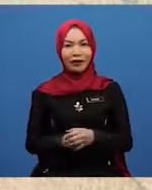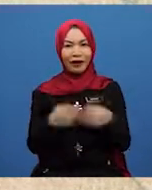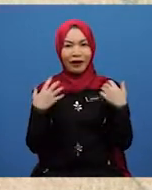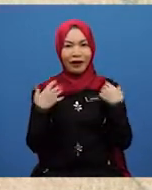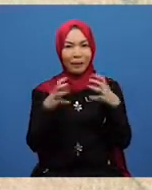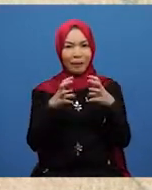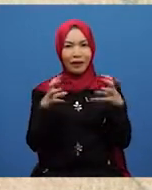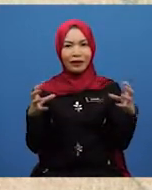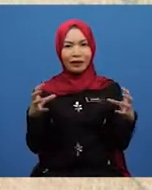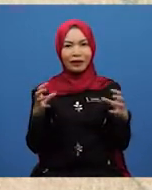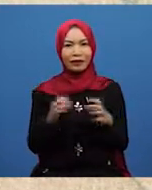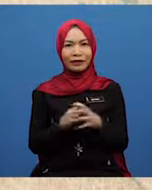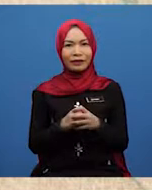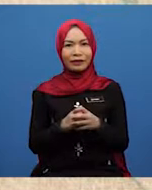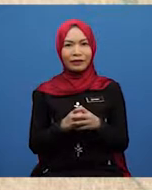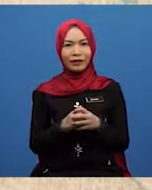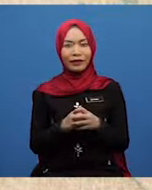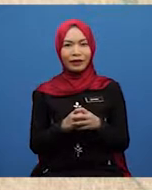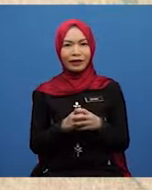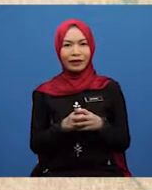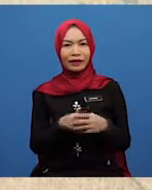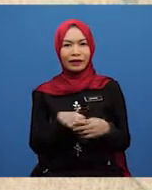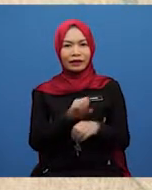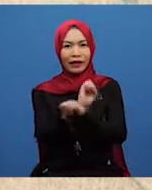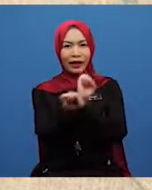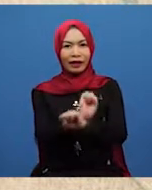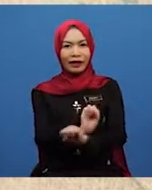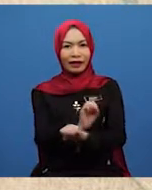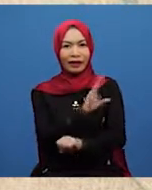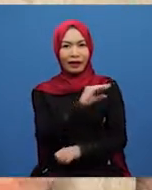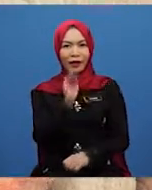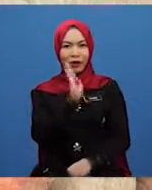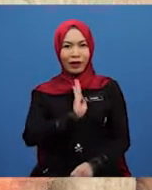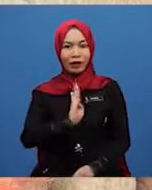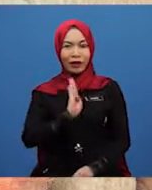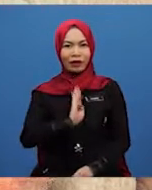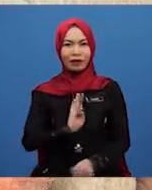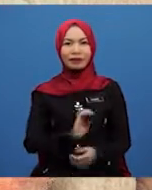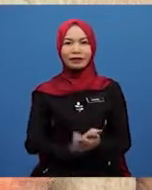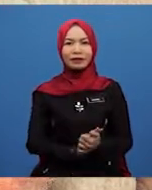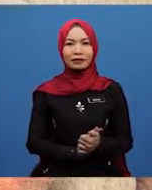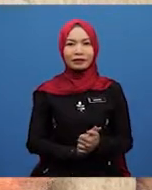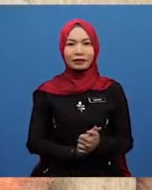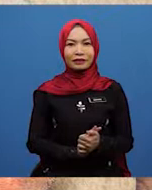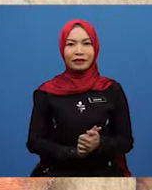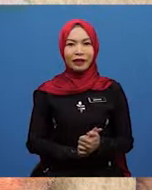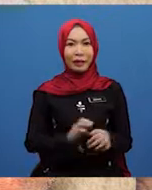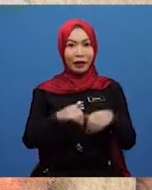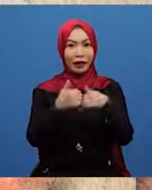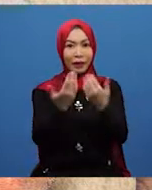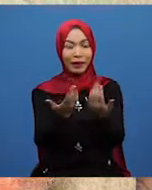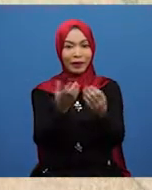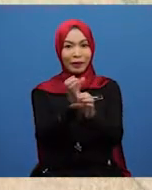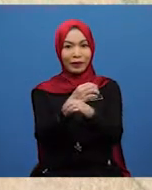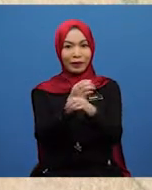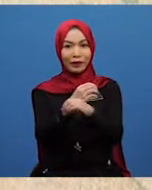Lex dan adat budaya yang diamalkan sejak sekian lama Bagaimana puyuh dengan bentuk petak Biran